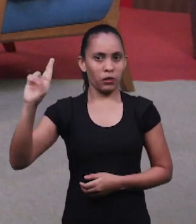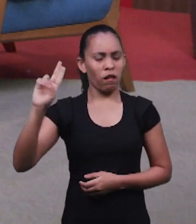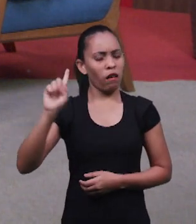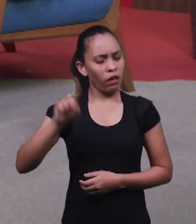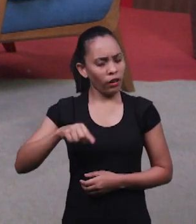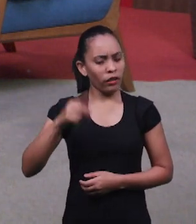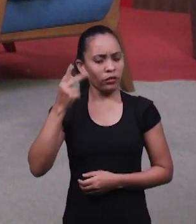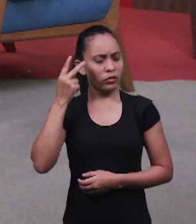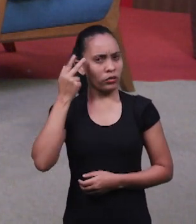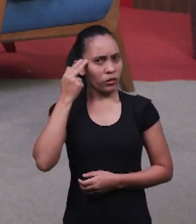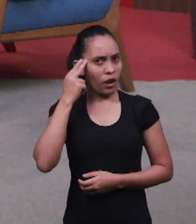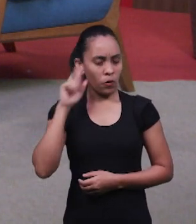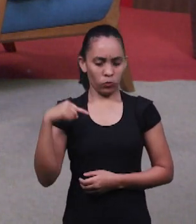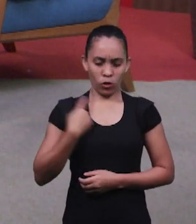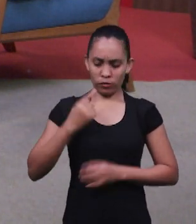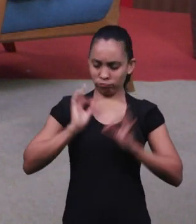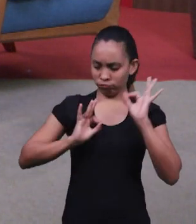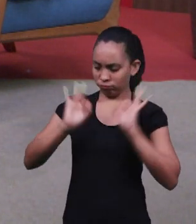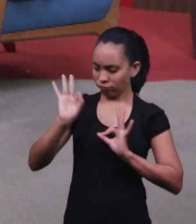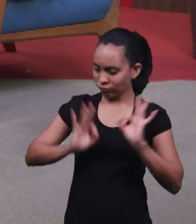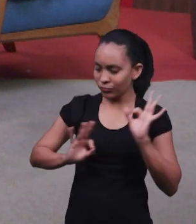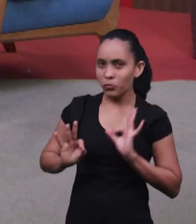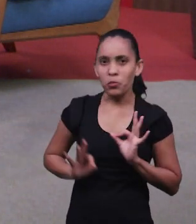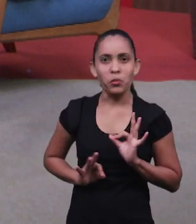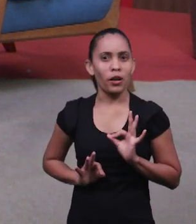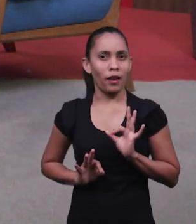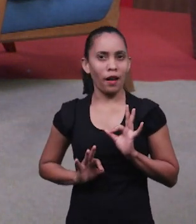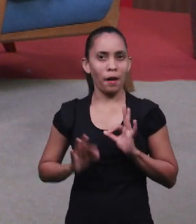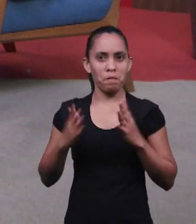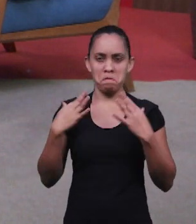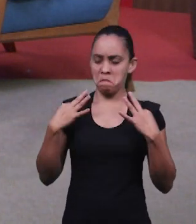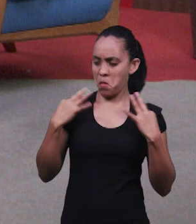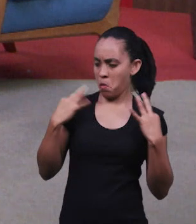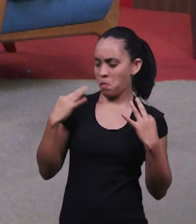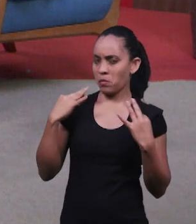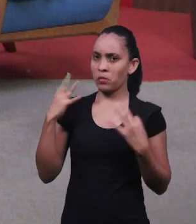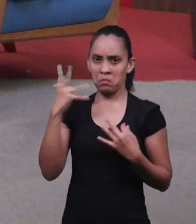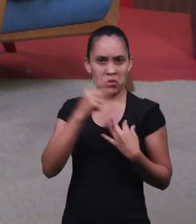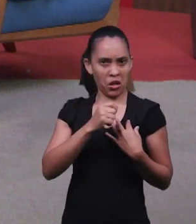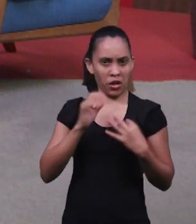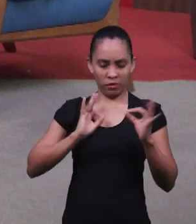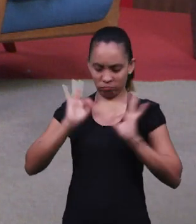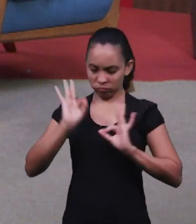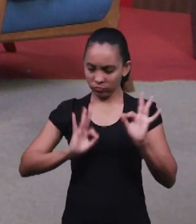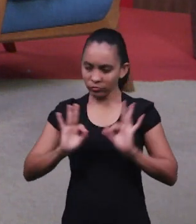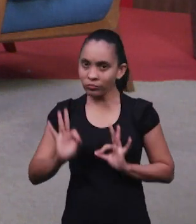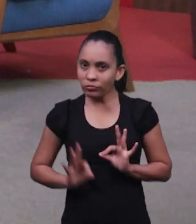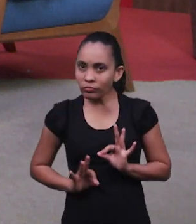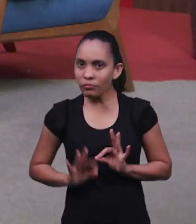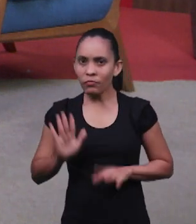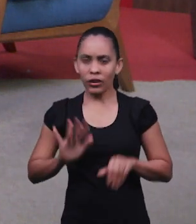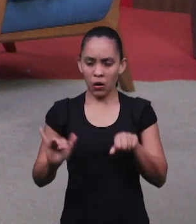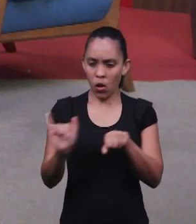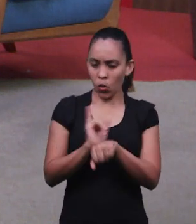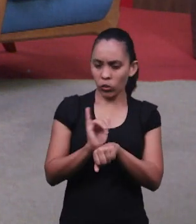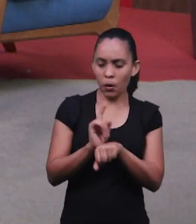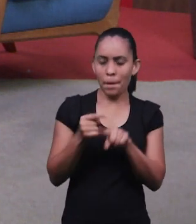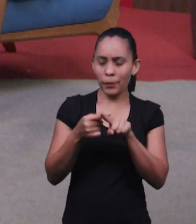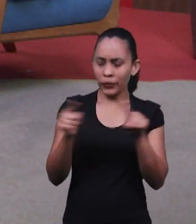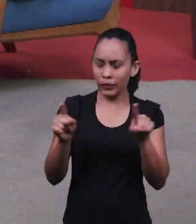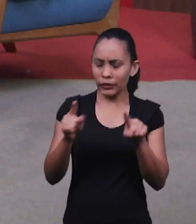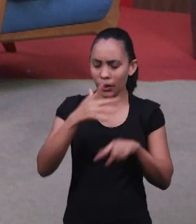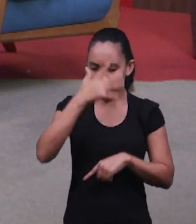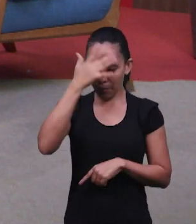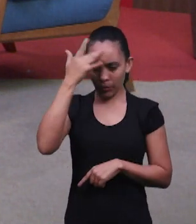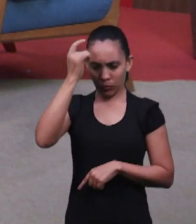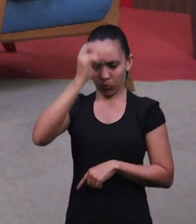c'est naturel. On se prépare, on met quelque chose, si on a des ressources ou